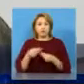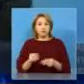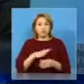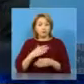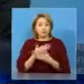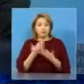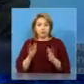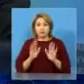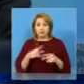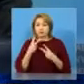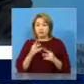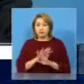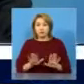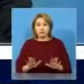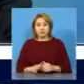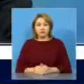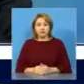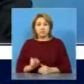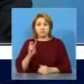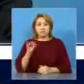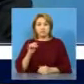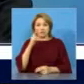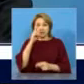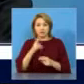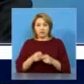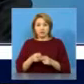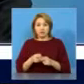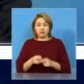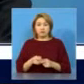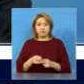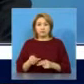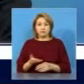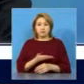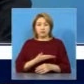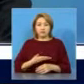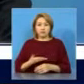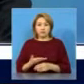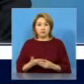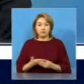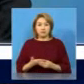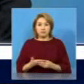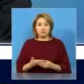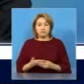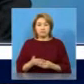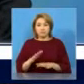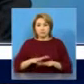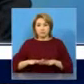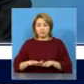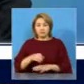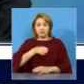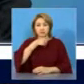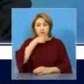қалды. Шығанақ ағамыз ортақ тұлға. Егер осы елді мекен